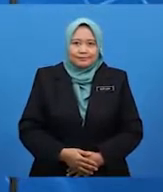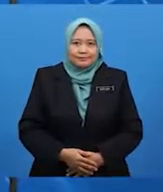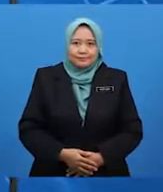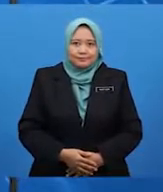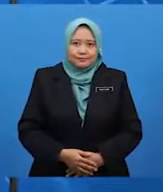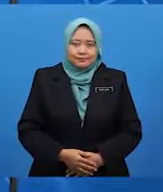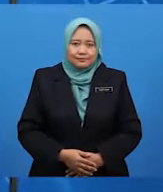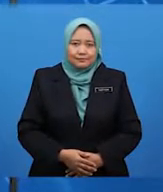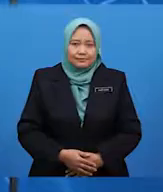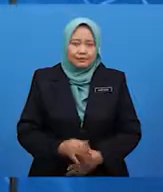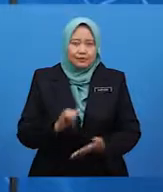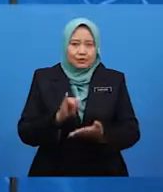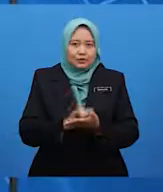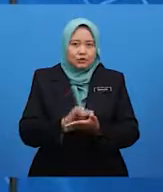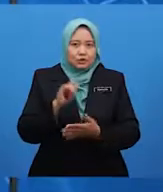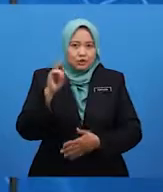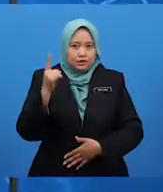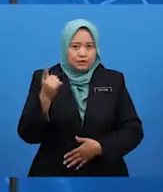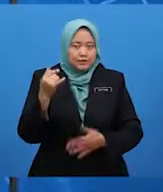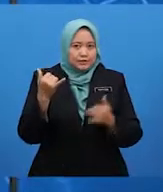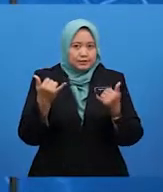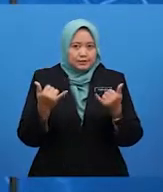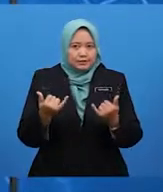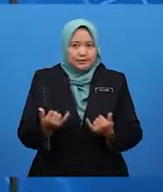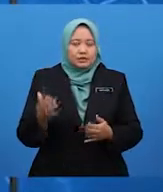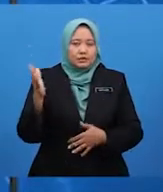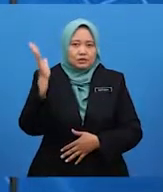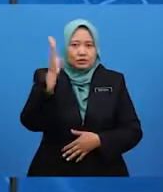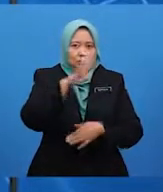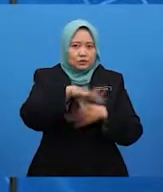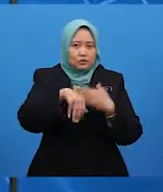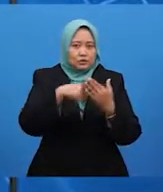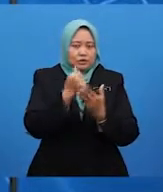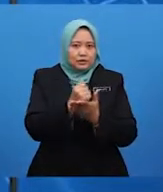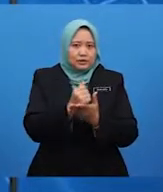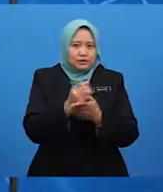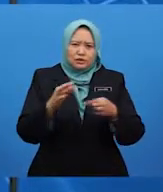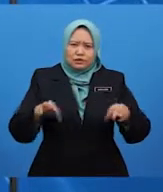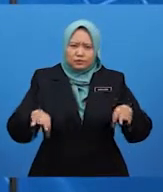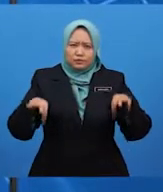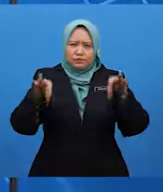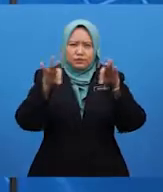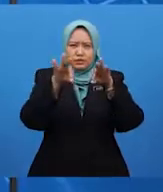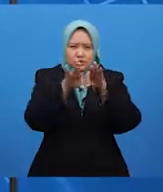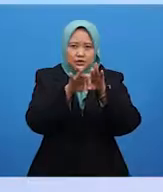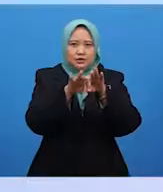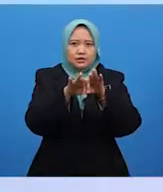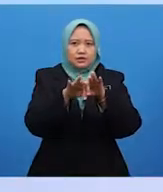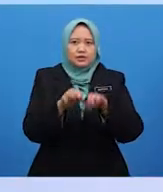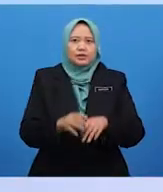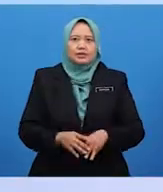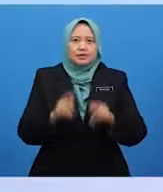sahaja tentang catan, cikgu. Okey, secara keseluruhannya perkara yang paling penting ataupun perlu kita ingat